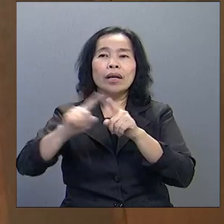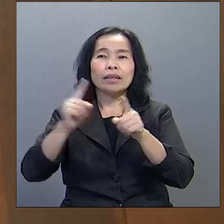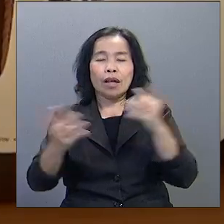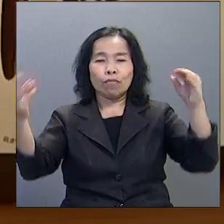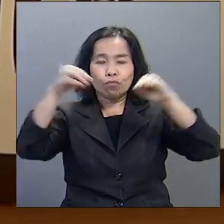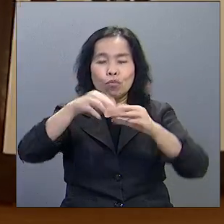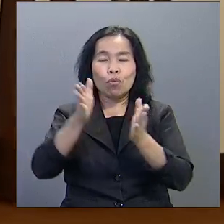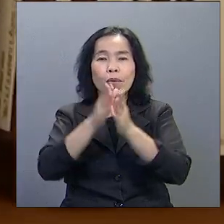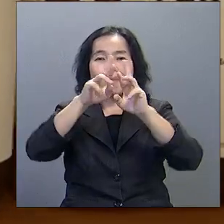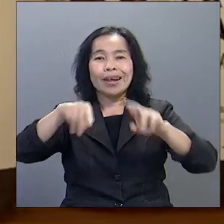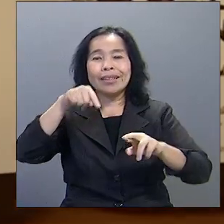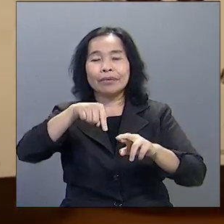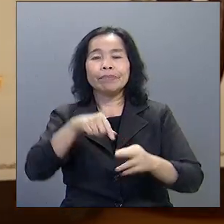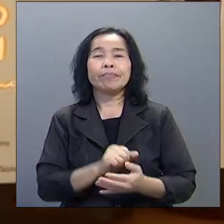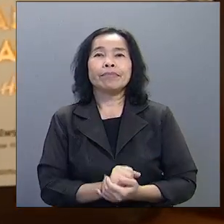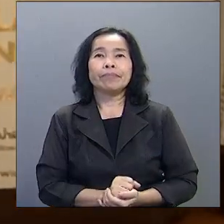เรา